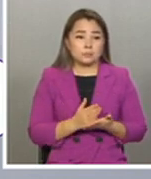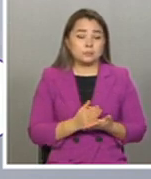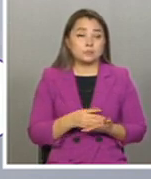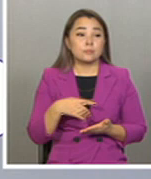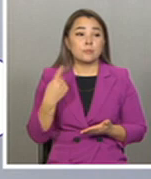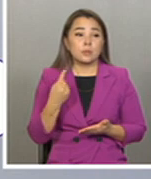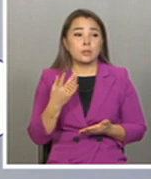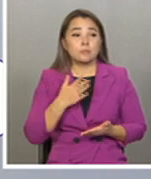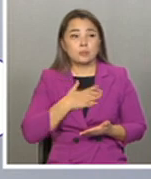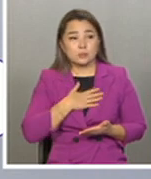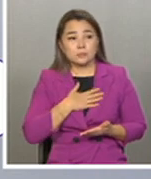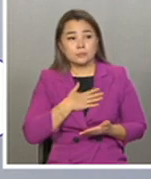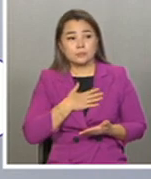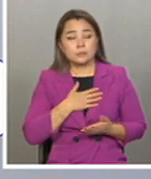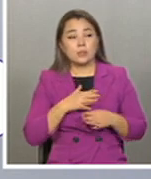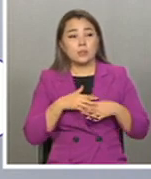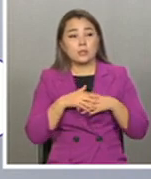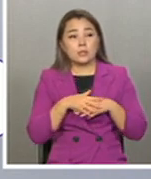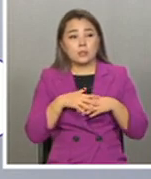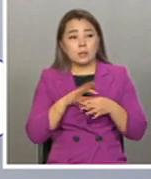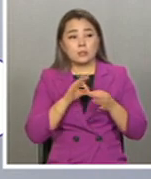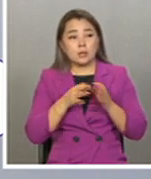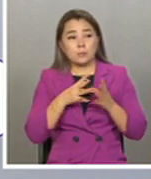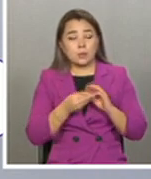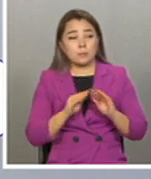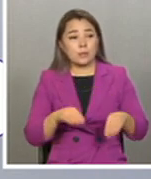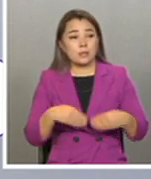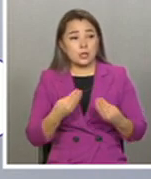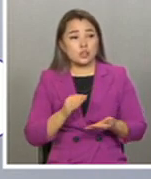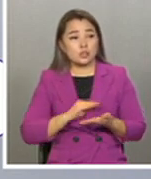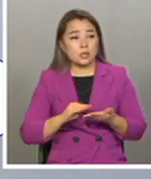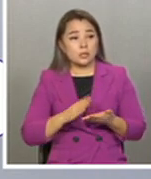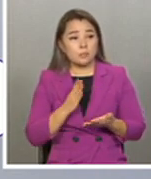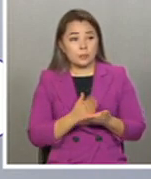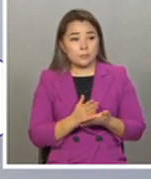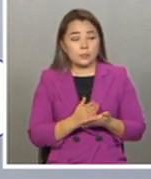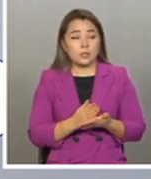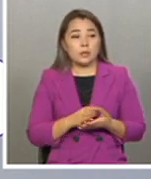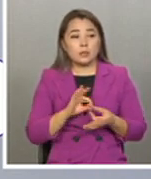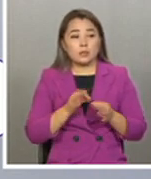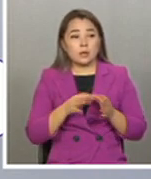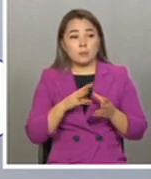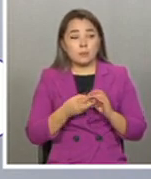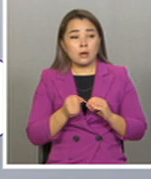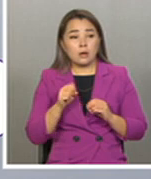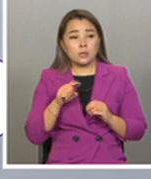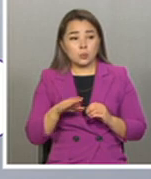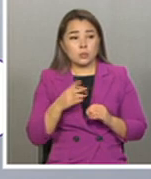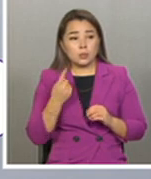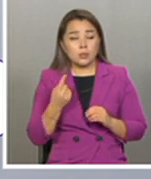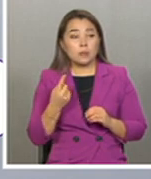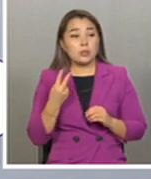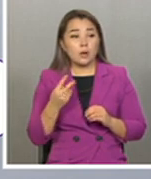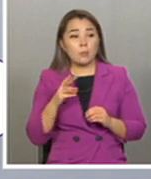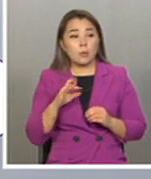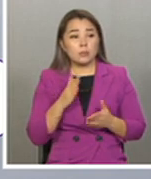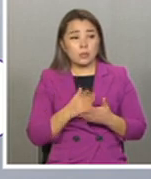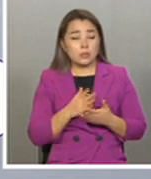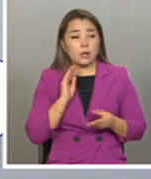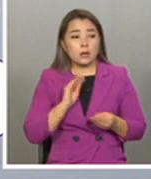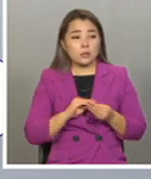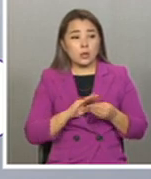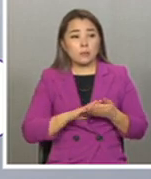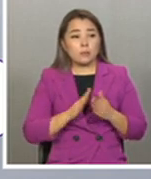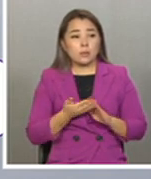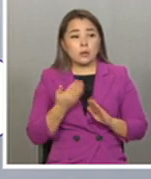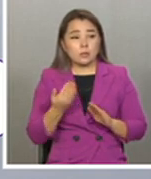біз есептің шарты бойынша берілгенін жазамыз. Яғни, зат мөлшері азоттың 2 мольға тең, және қалыпты жағдайдағы мольдік